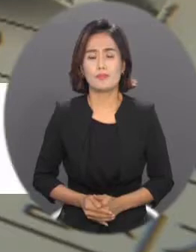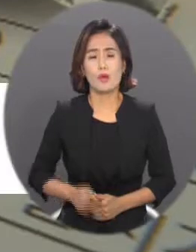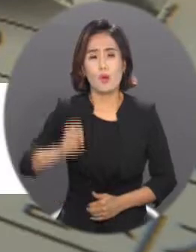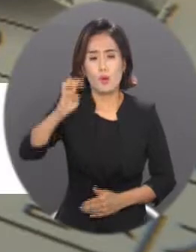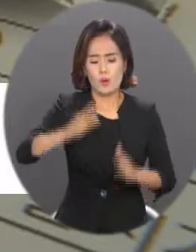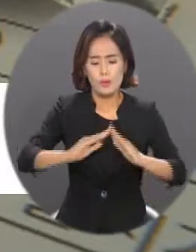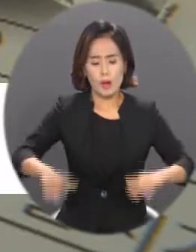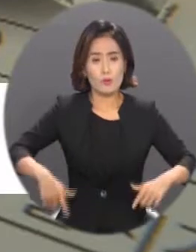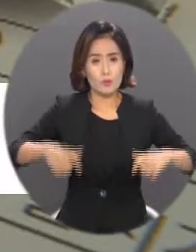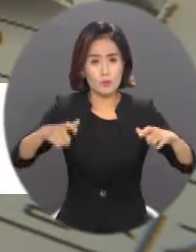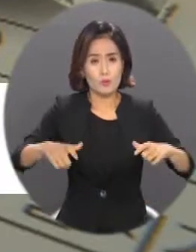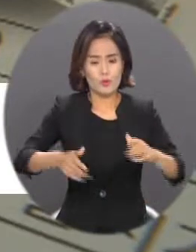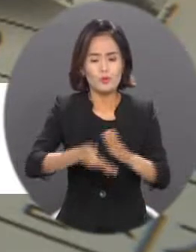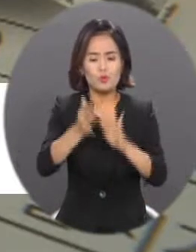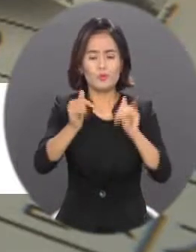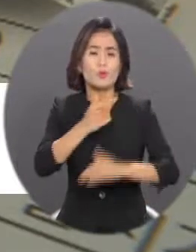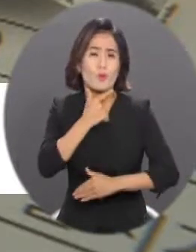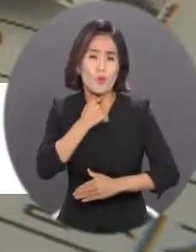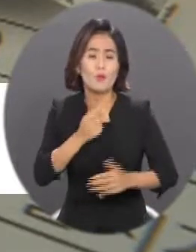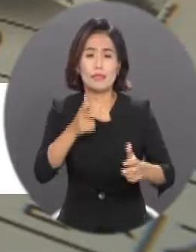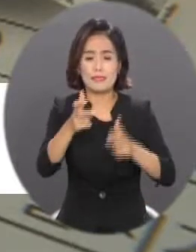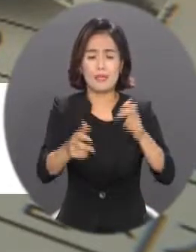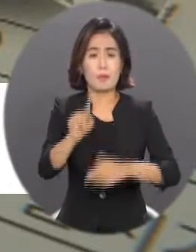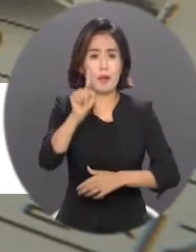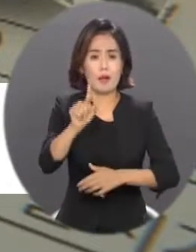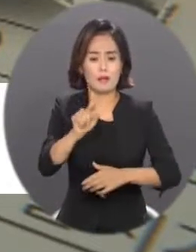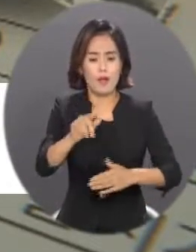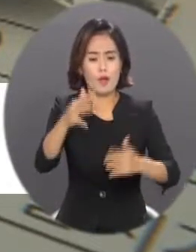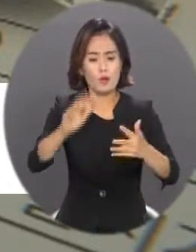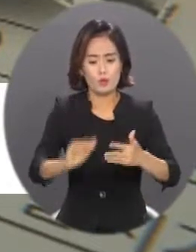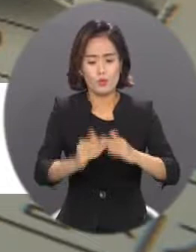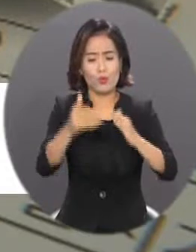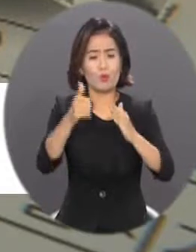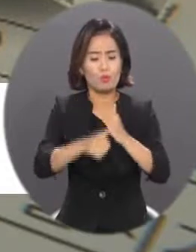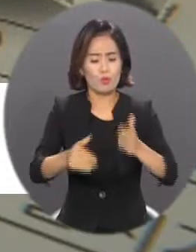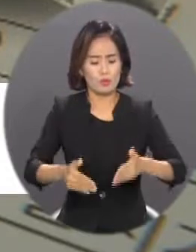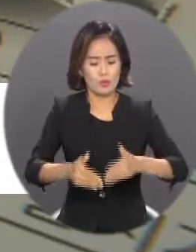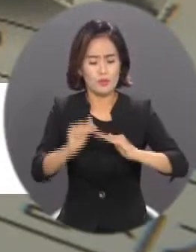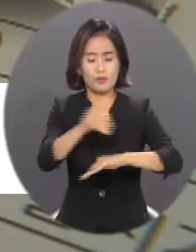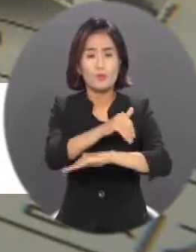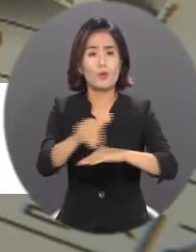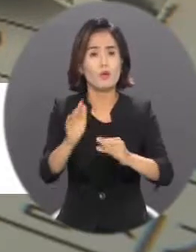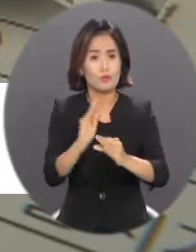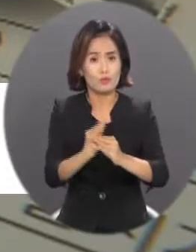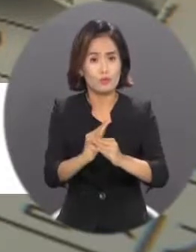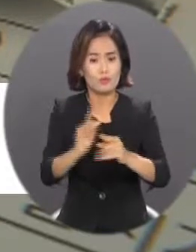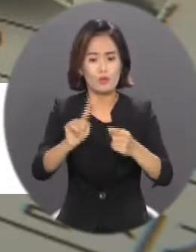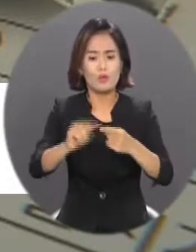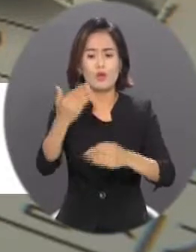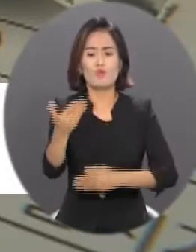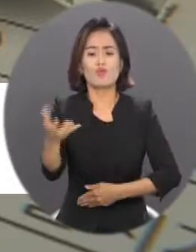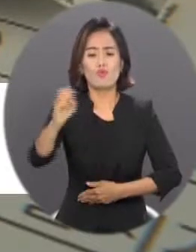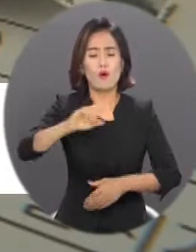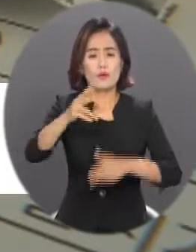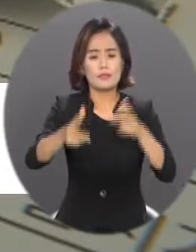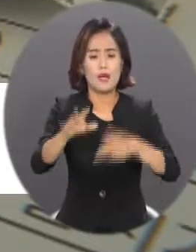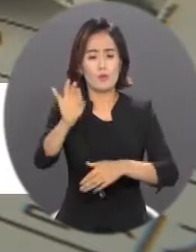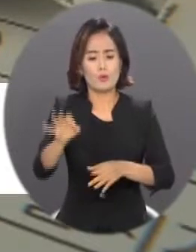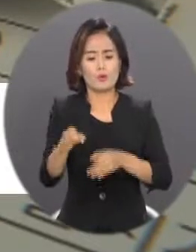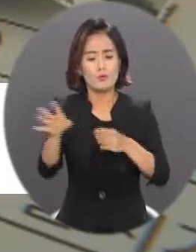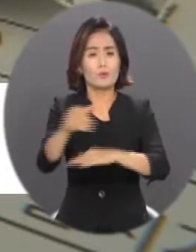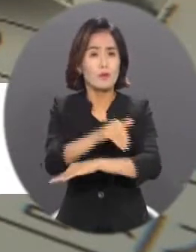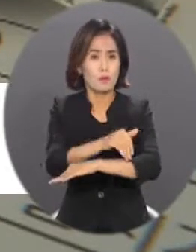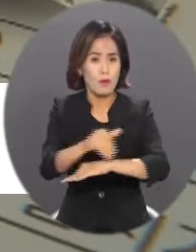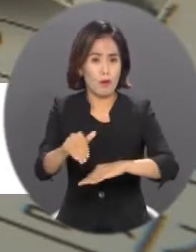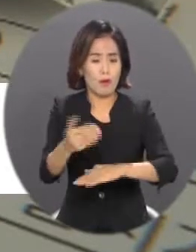광주 남구가 주민 숙원 사업의 일환으로 조형물을 설치하려 하고 있습니다. 여기에 9억 원의 사업비가 투입될